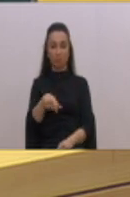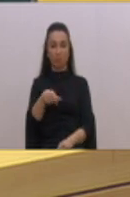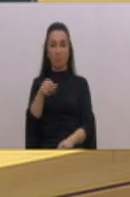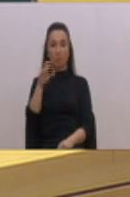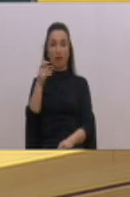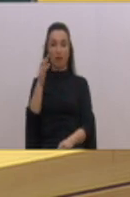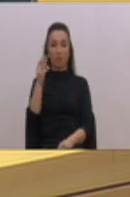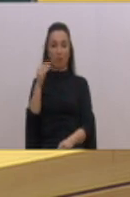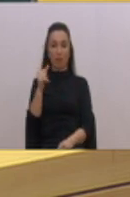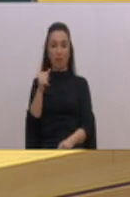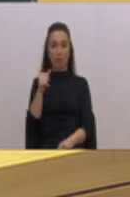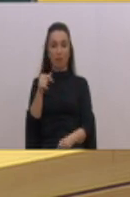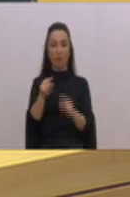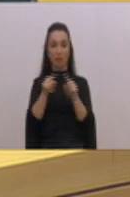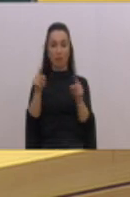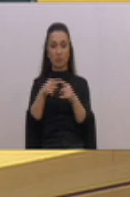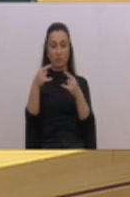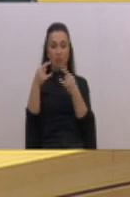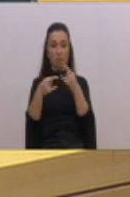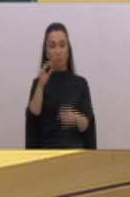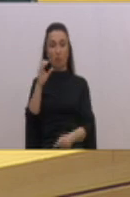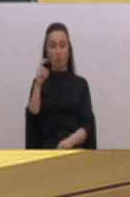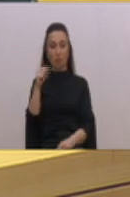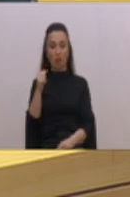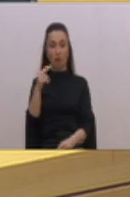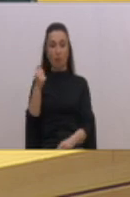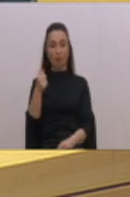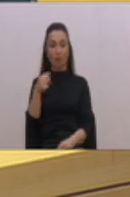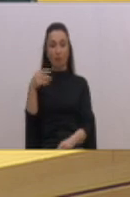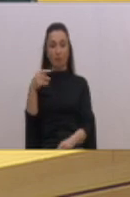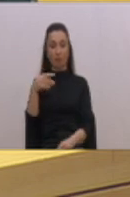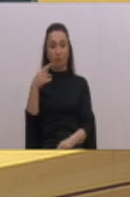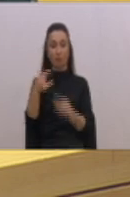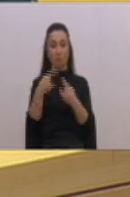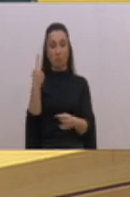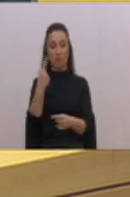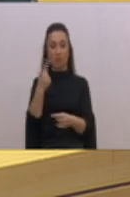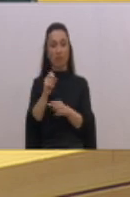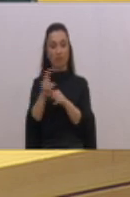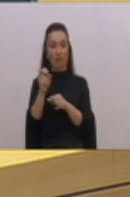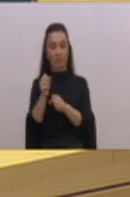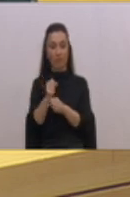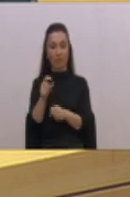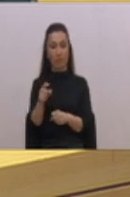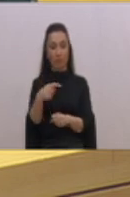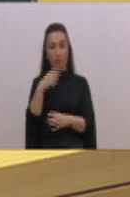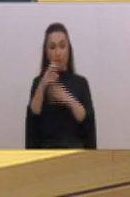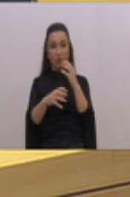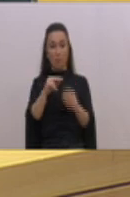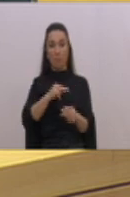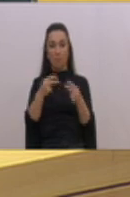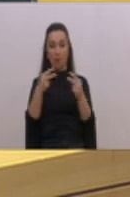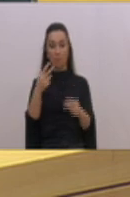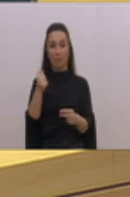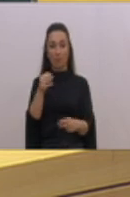და აგრძელებთ სხვა ოპოზიციური არხების ფორმულას და ტევე-პირველის დევნას. ჩვენმა საერთაშორისო პარტნიორებმა